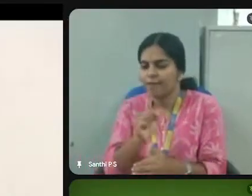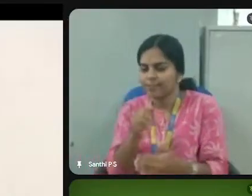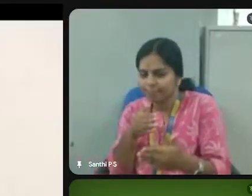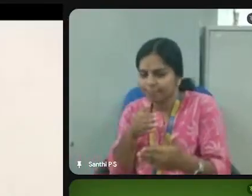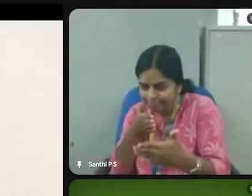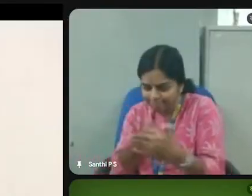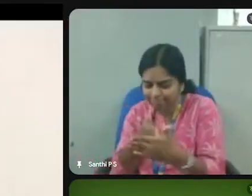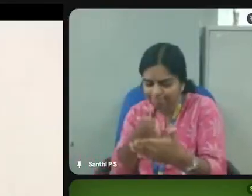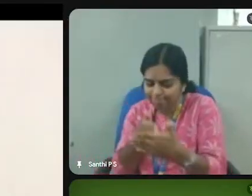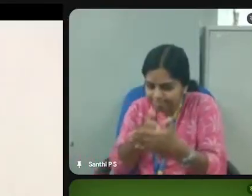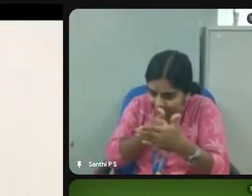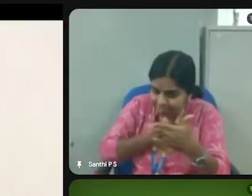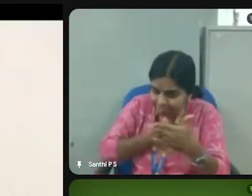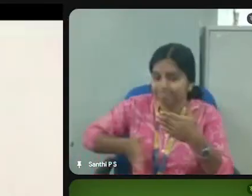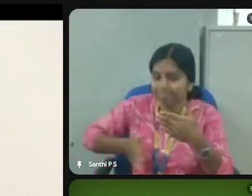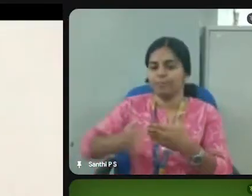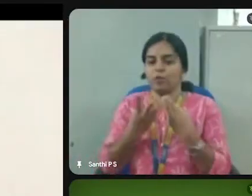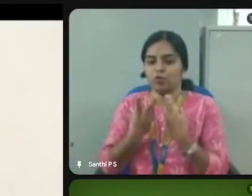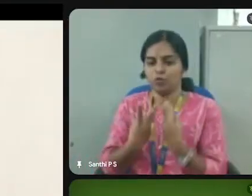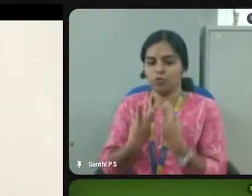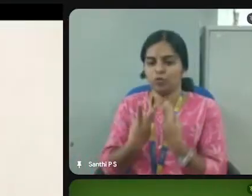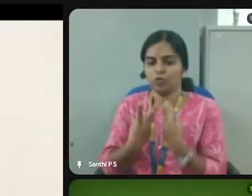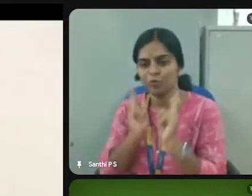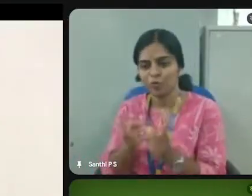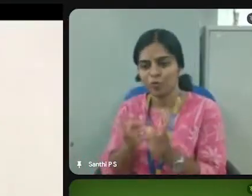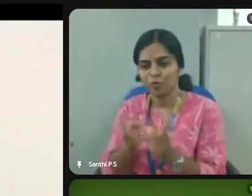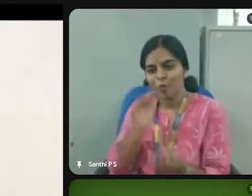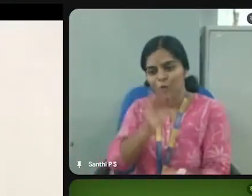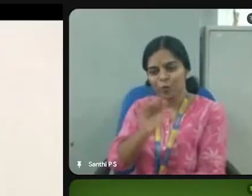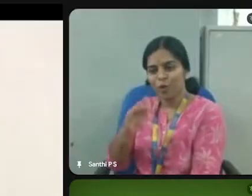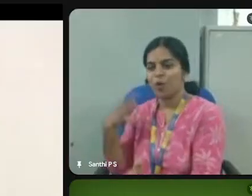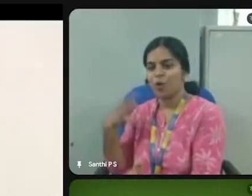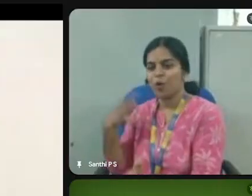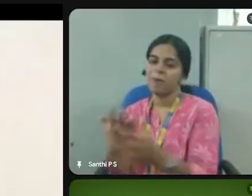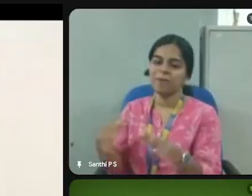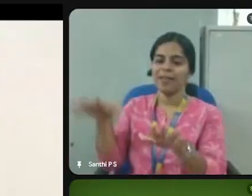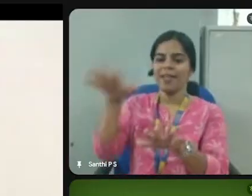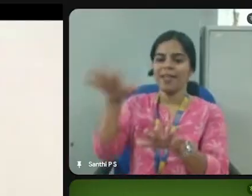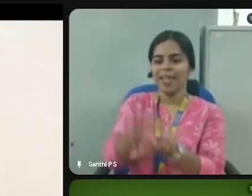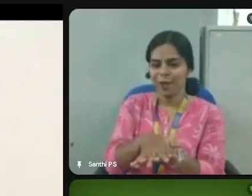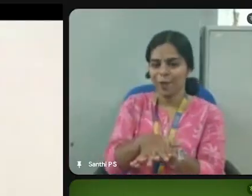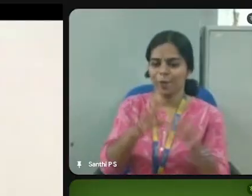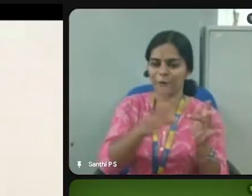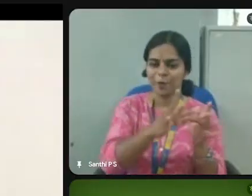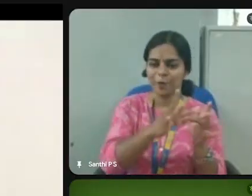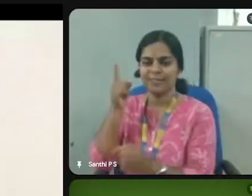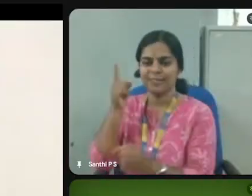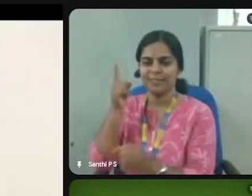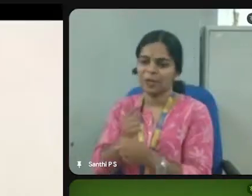കുറച്ച് മുന്നോട്ട് കൊണ്ടുവന്ന് സാധാരണ കുട്ടികളോടൊപ്പം അവരെ പഠിത്തം മുന്നോട്ട് കൊണ്ടുപോകാൻ ഒരു സ്പെഷ്യൽ എഡ്യൂക്കേറ്റർക്ക്